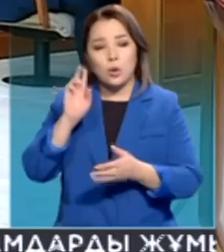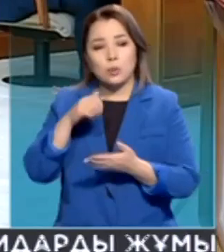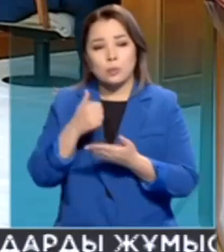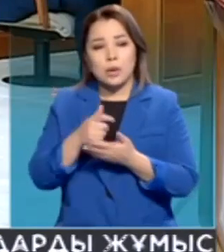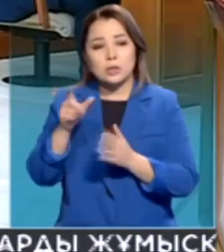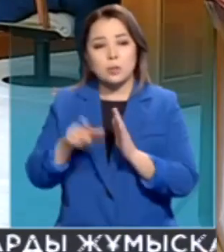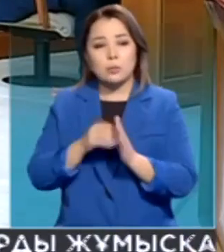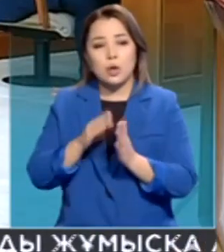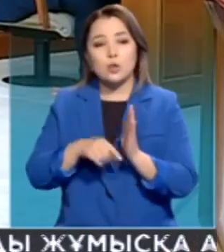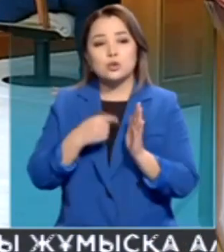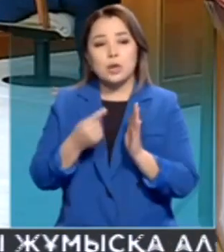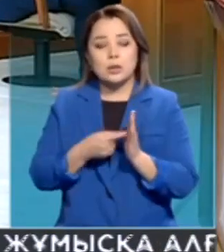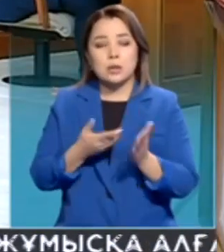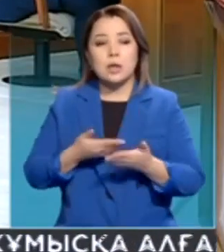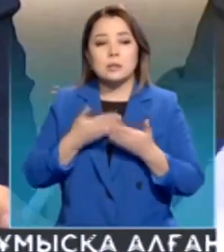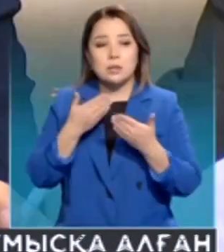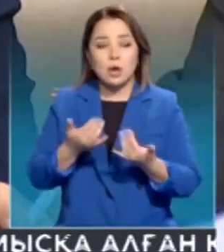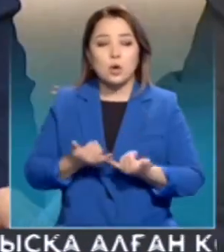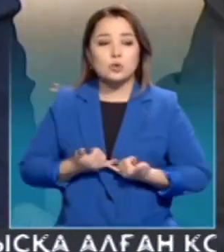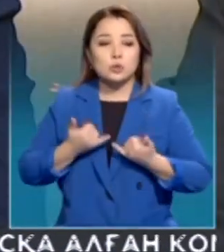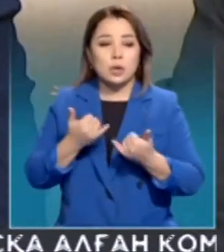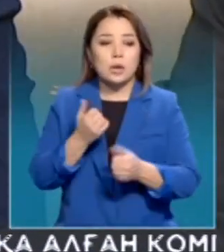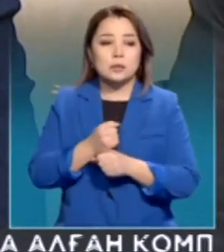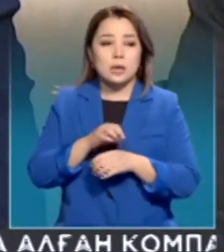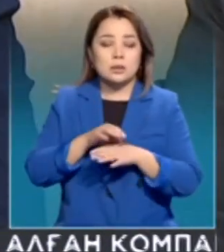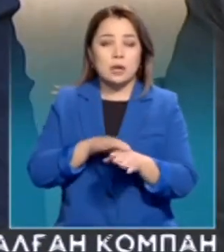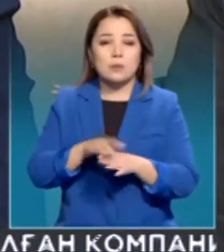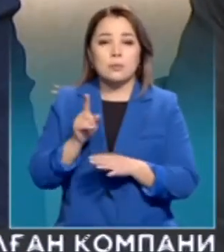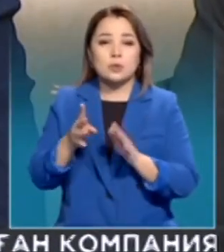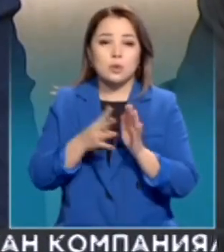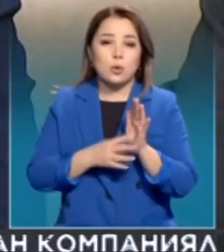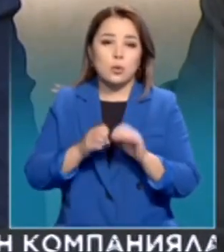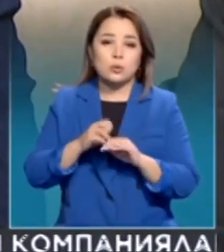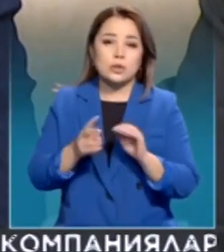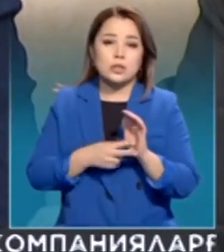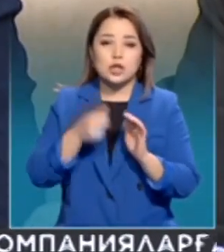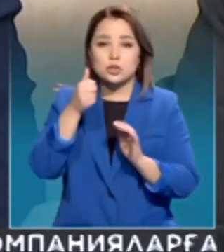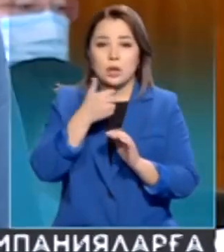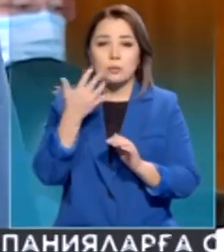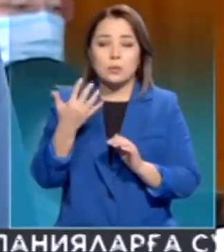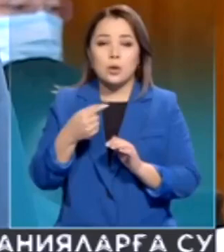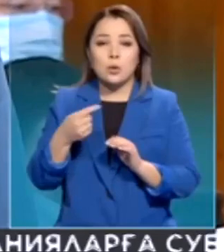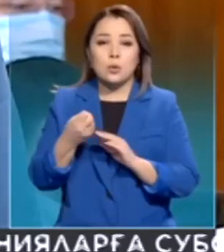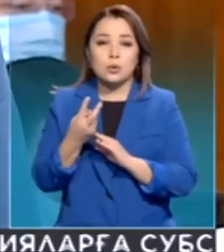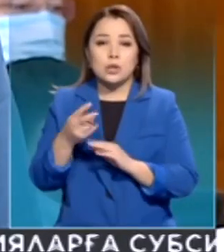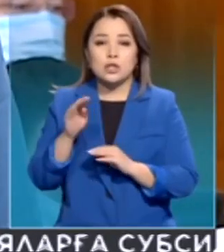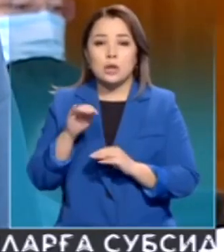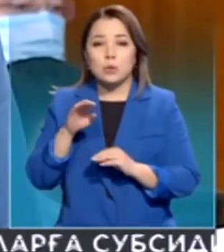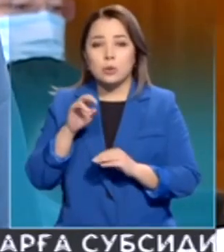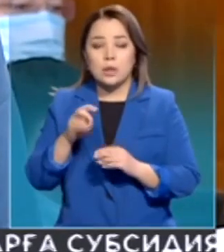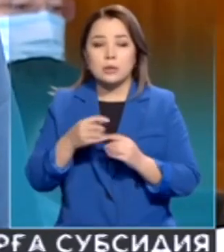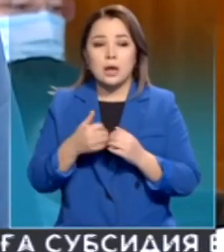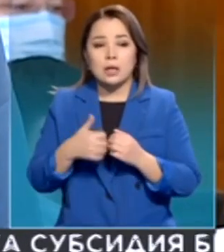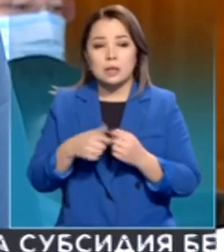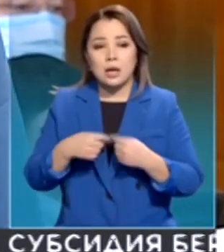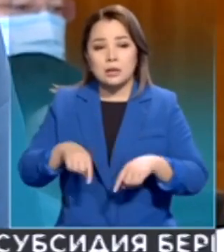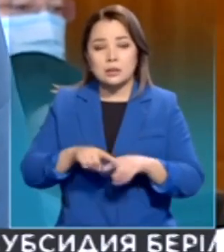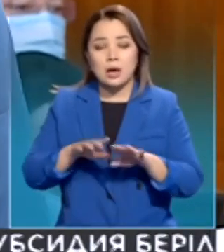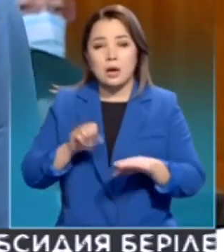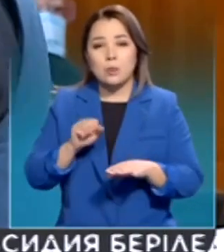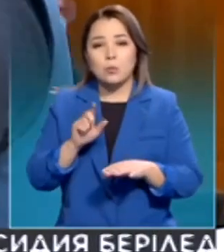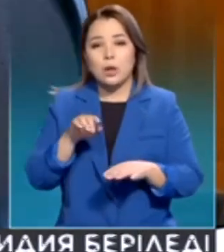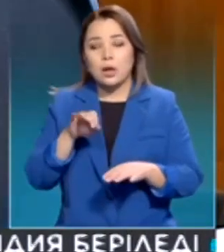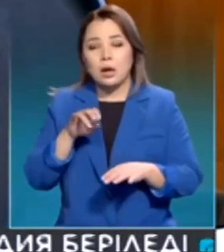жолдаған депутаттық сауалында осындай ұсыныс жасады. Ол 1917 жылы 5-12 желтоқсан аралығында Әлихан